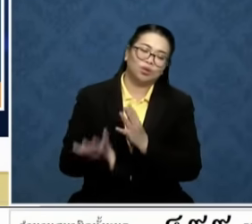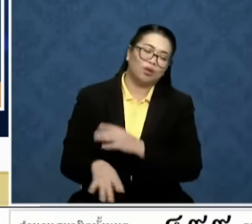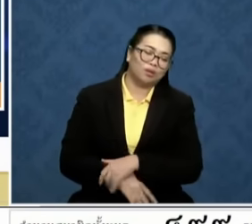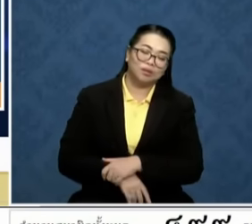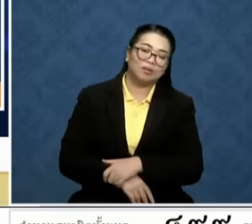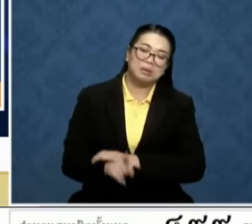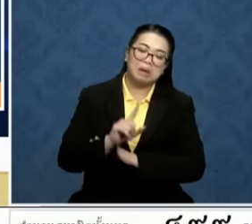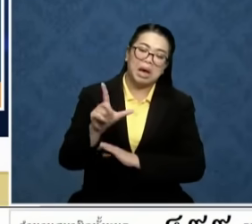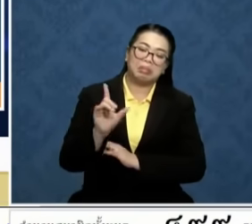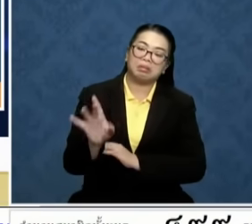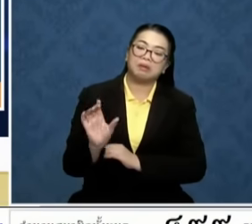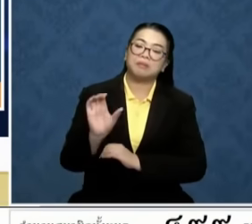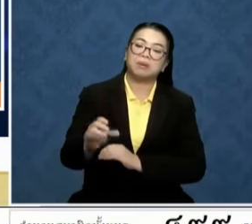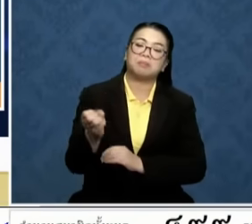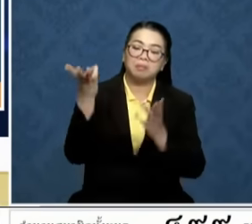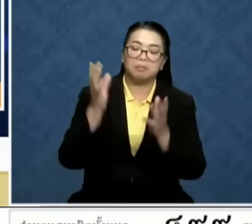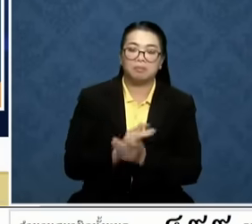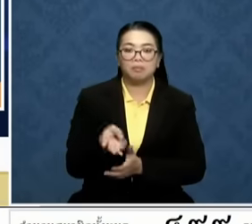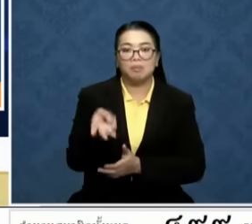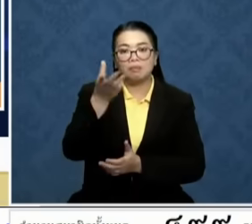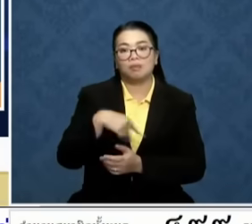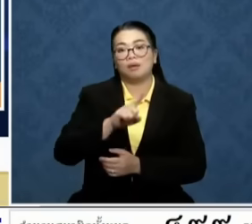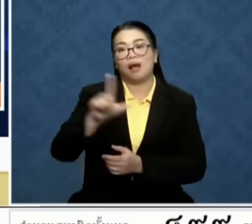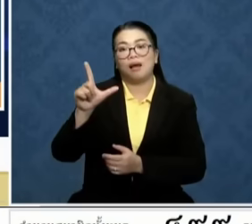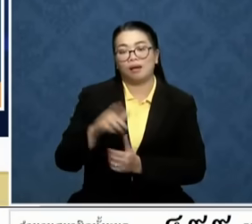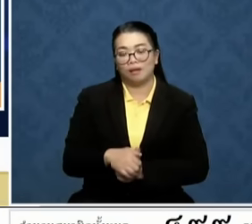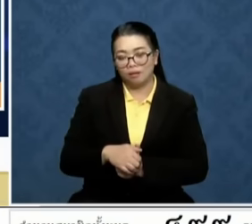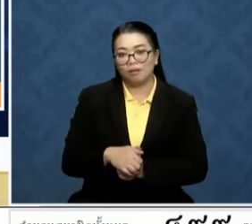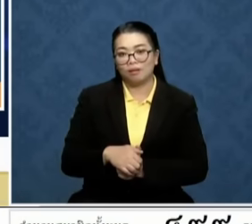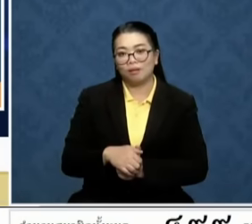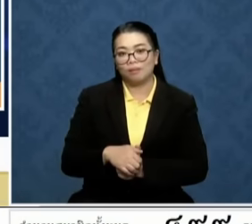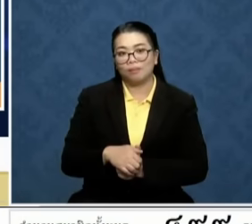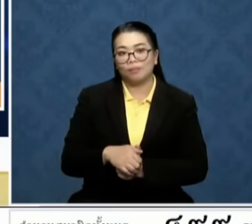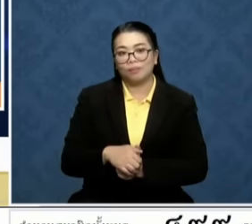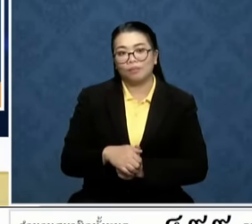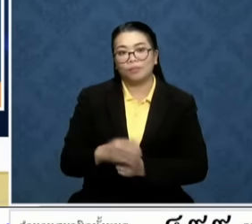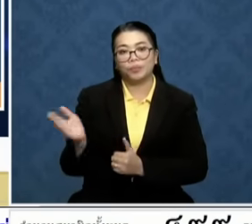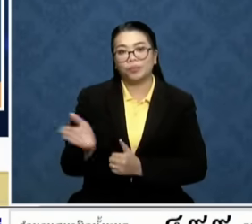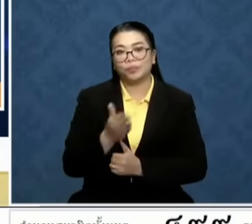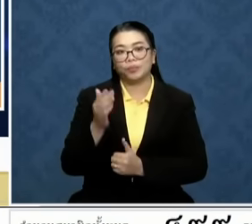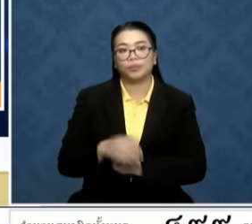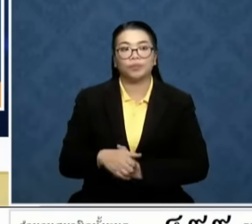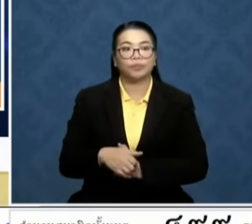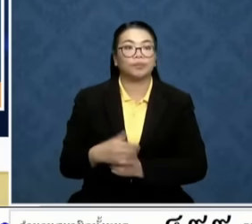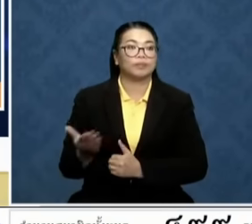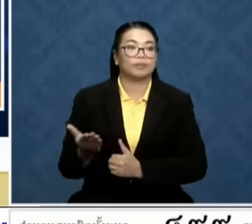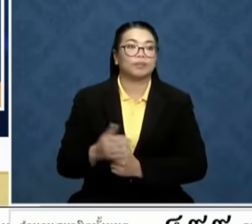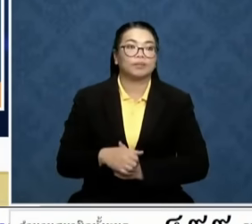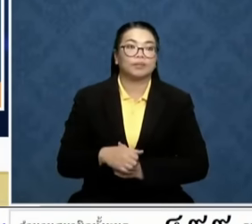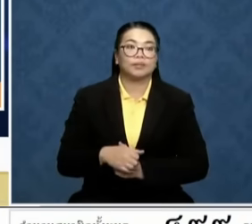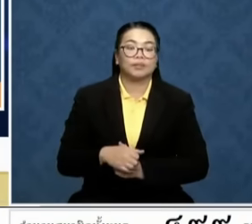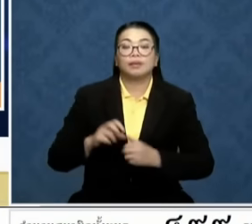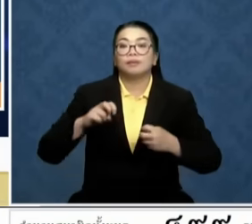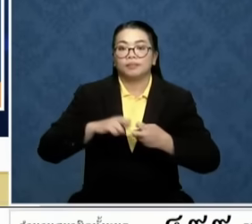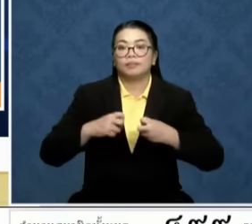ๆถัดไปครับปัญหาเมื่อสไลด์ก่อนหน้าครับ